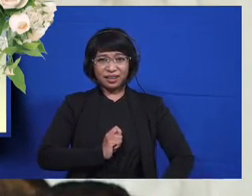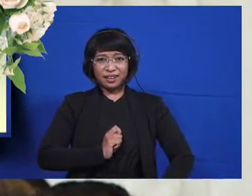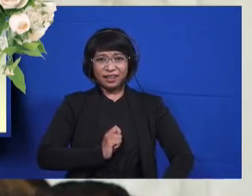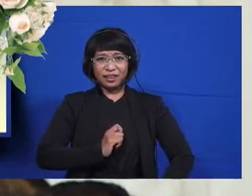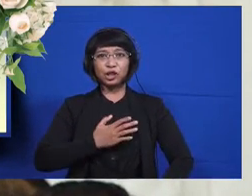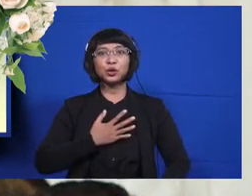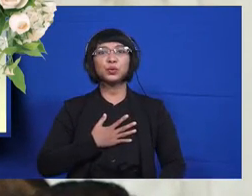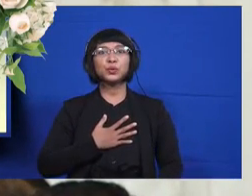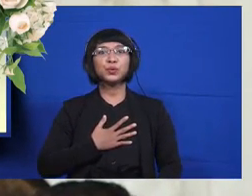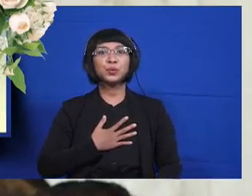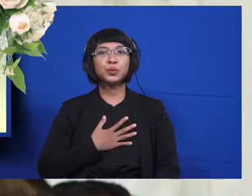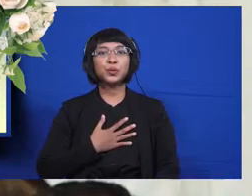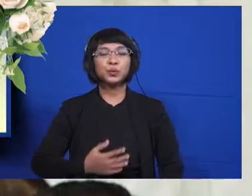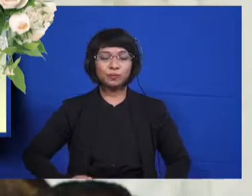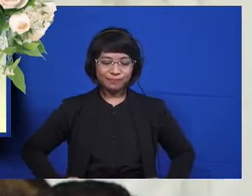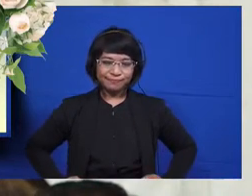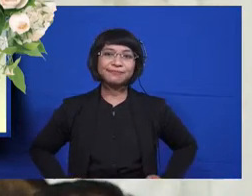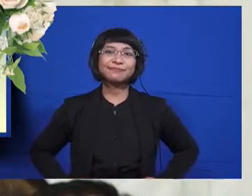kegentaranmu.